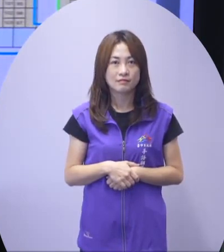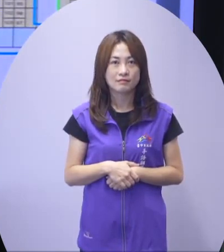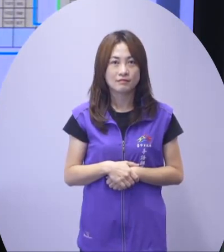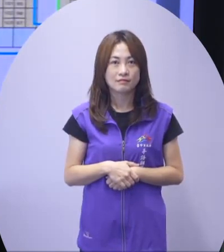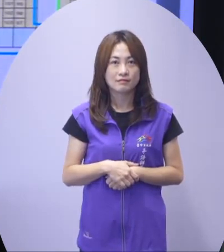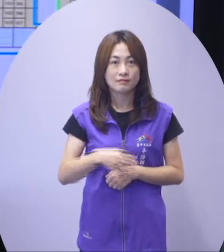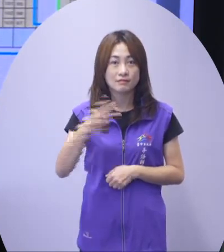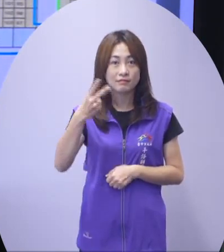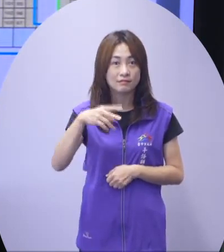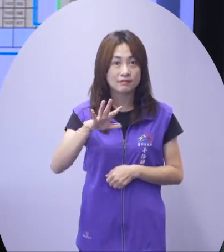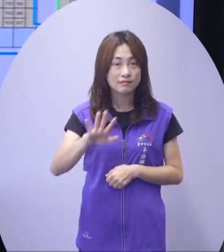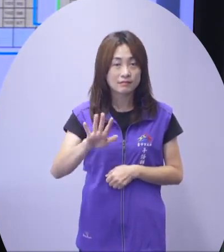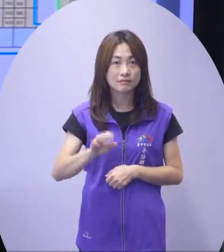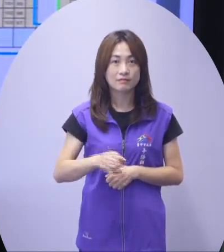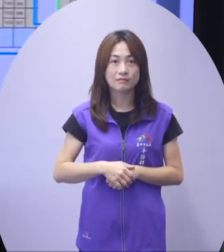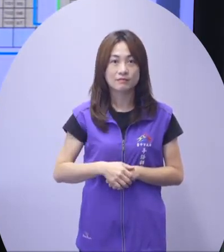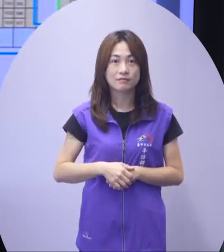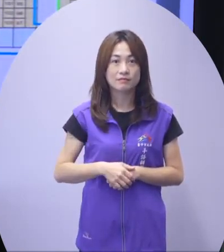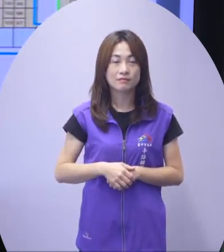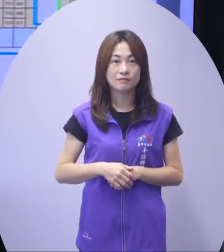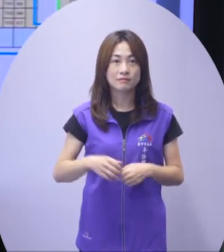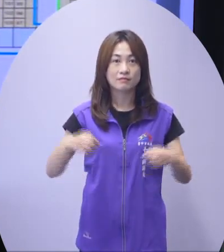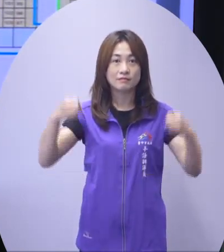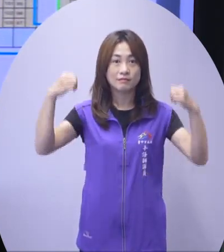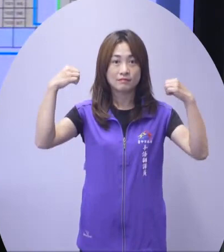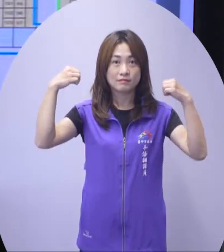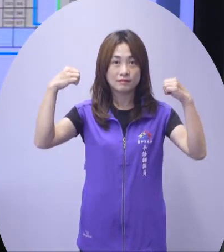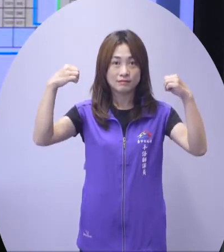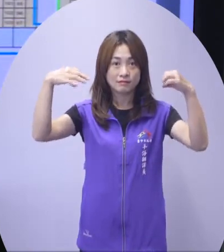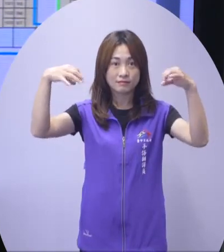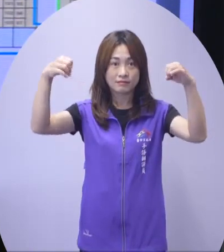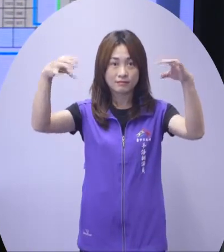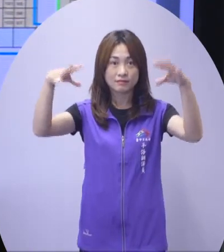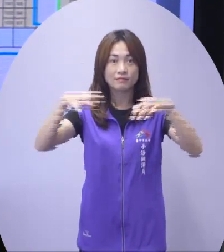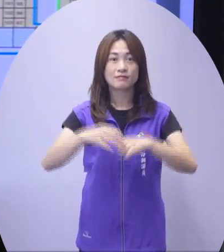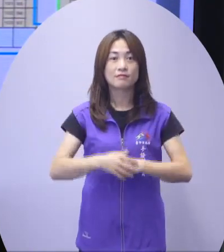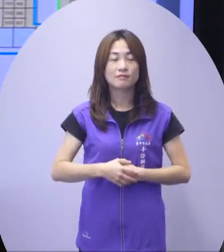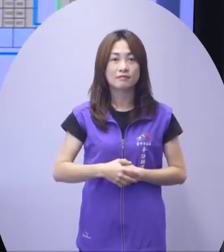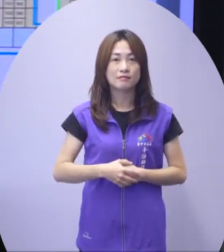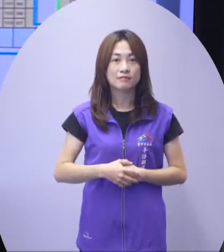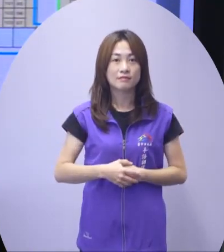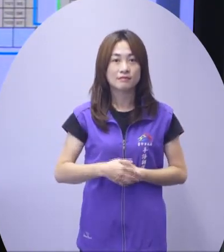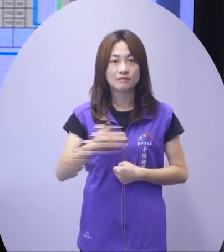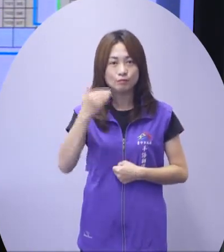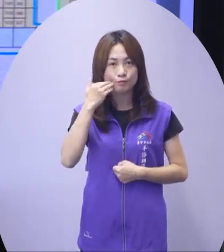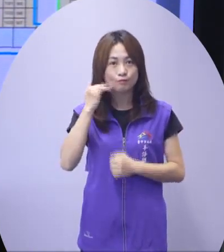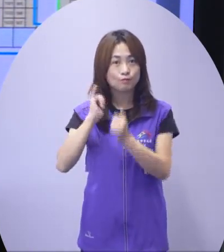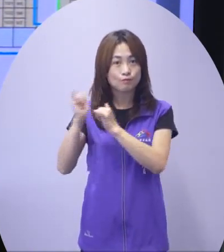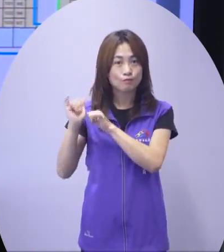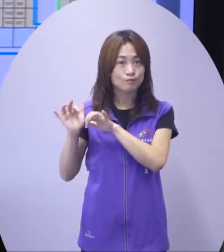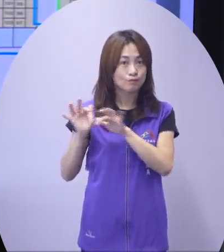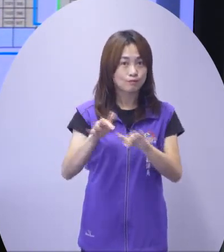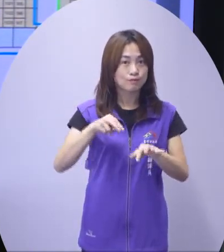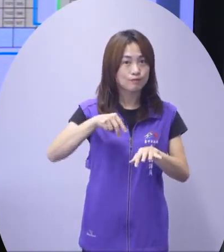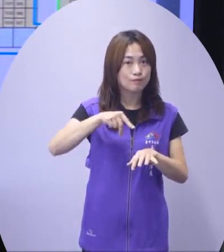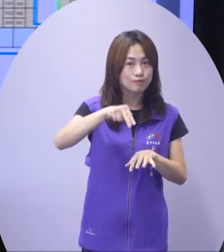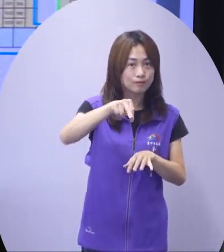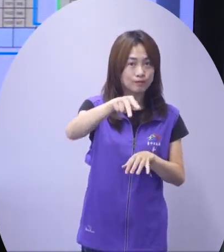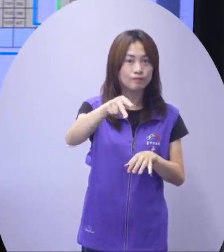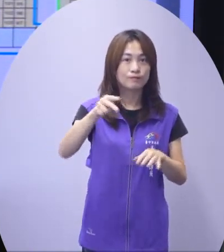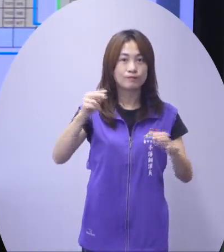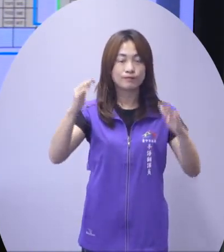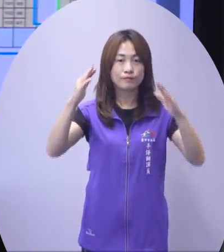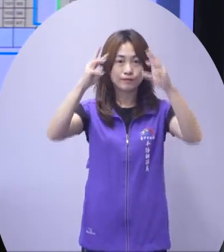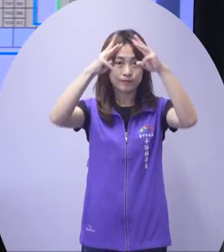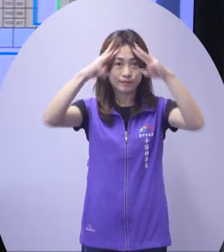跟欧式杖呢来搭设哦，所以在民众呢，在这个龙潭展示区里面呢，他都是在这个帐篷底下来进